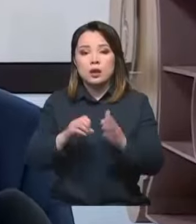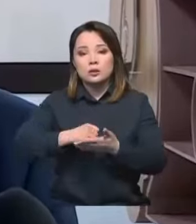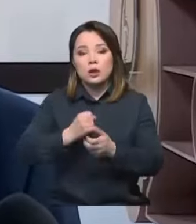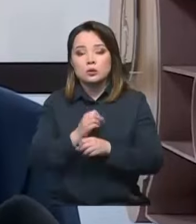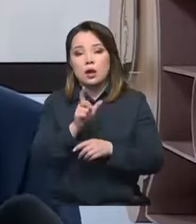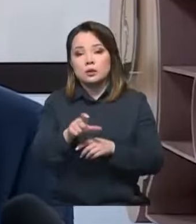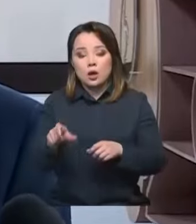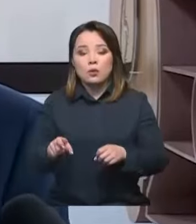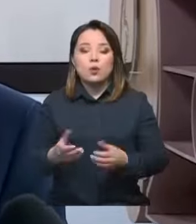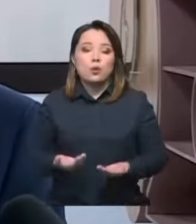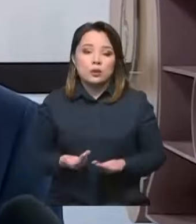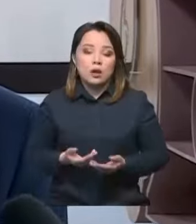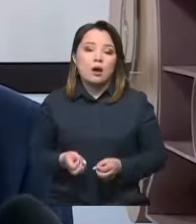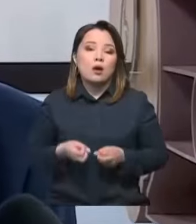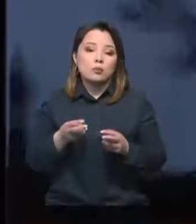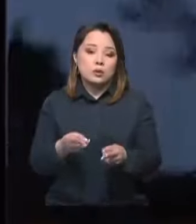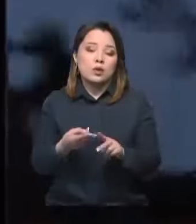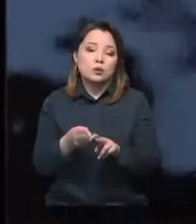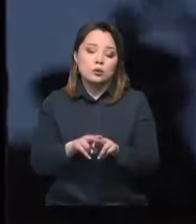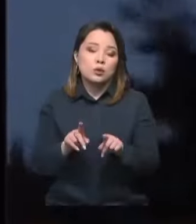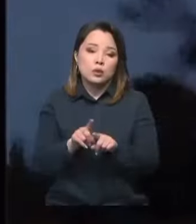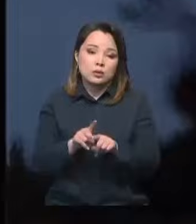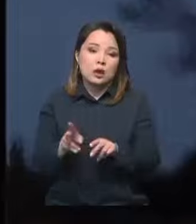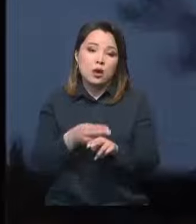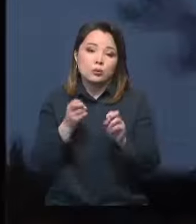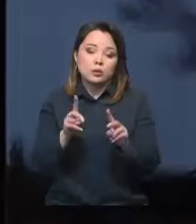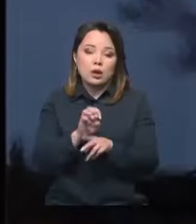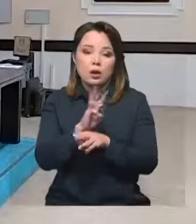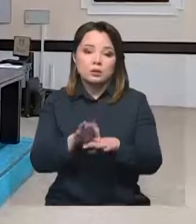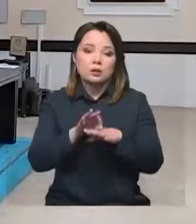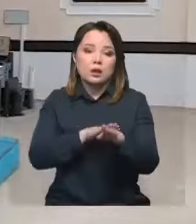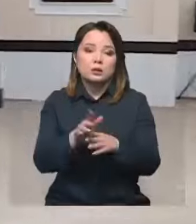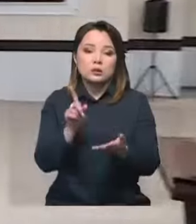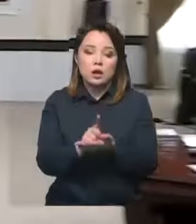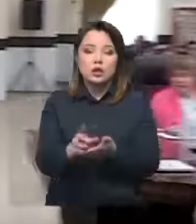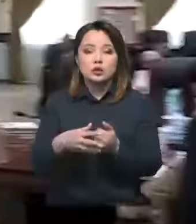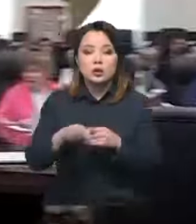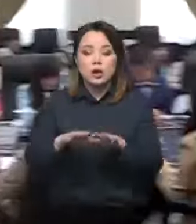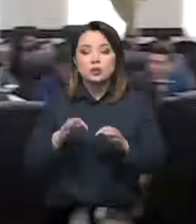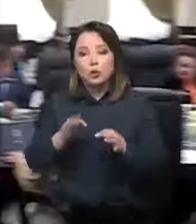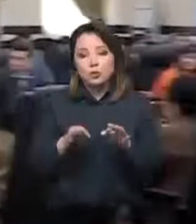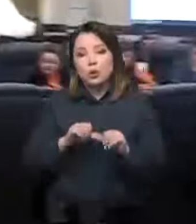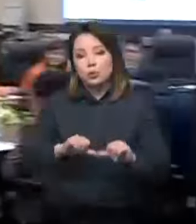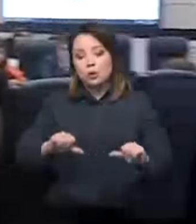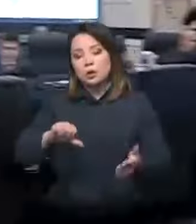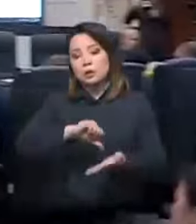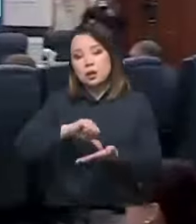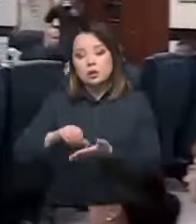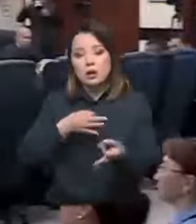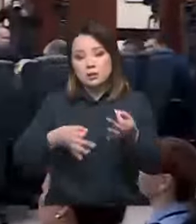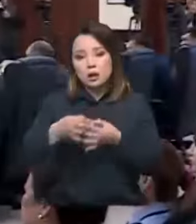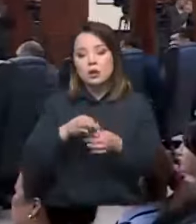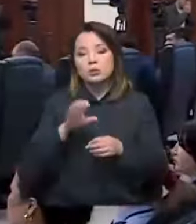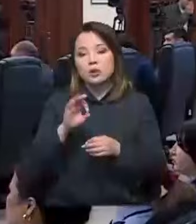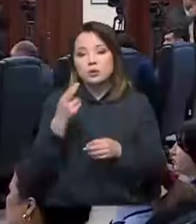адам өмірінің қауіпсіздігін қамтамасыз етпек. Семинар-тренингте жергілікті құқық қорғау және сот органдарының өкілдері, халықты әлеуметтік